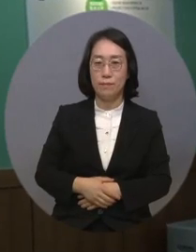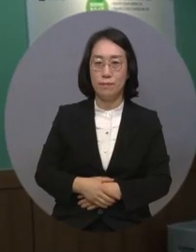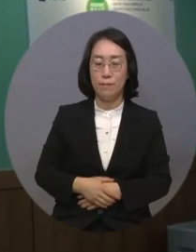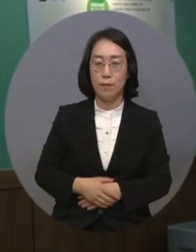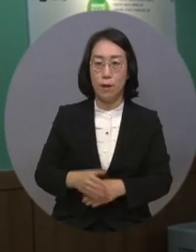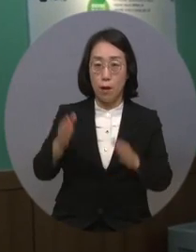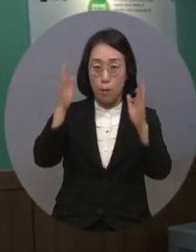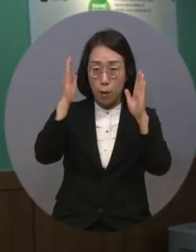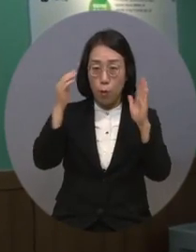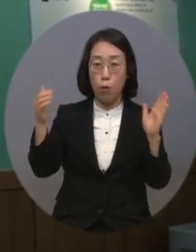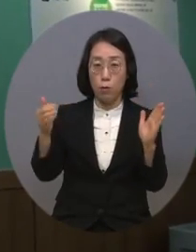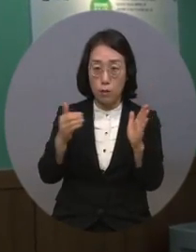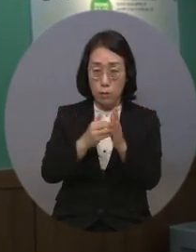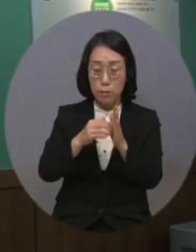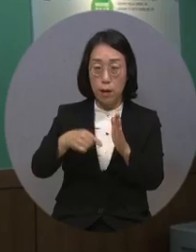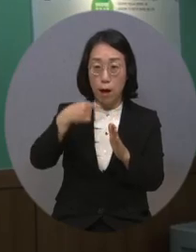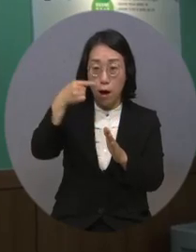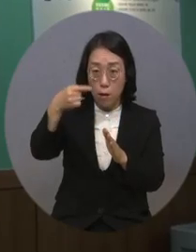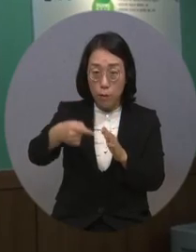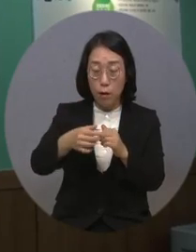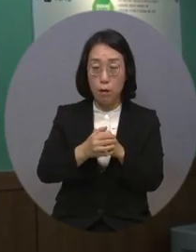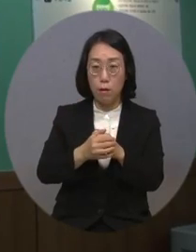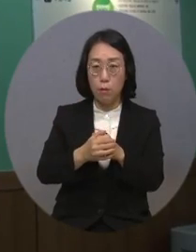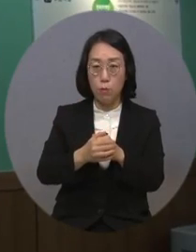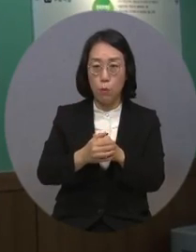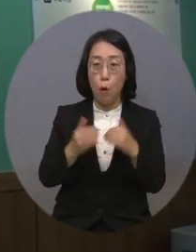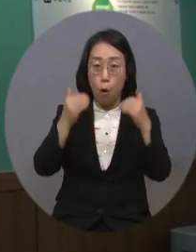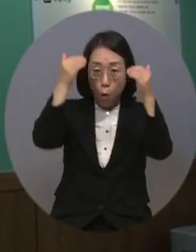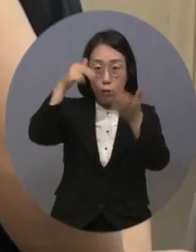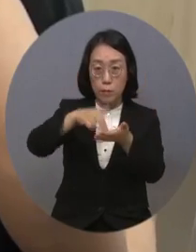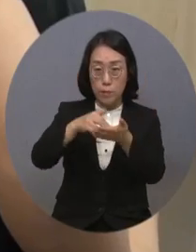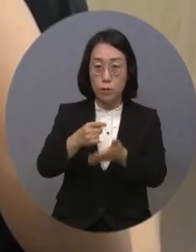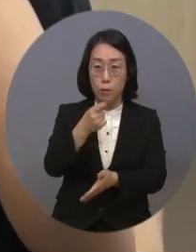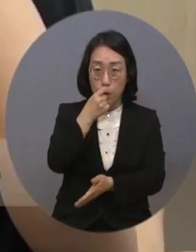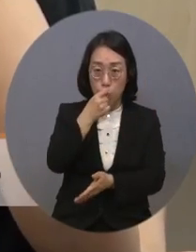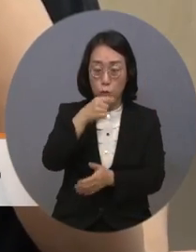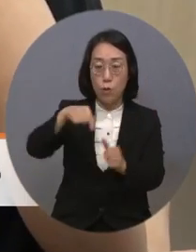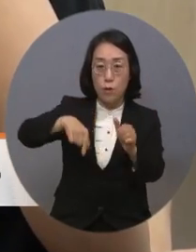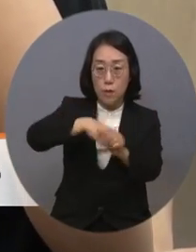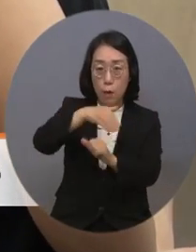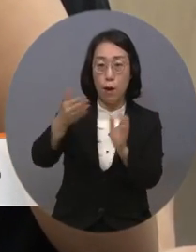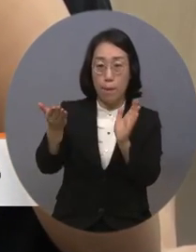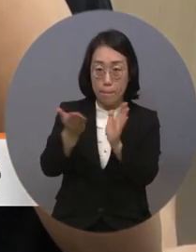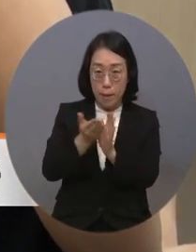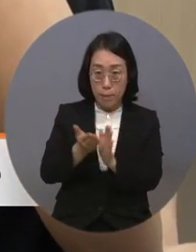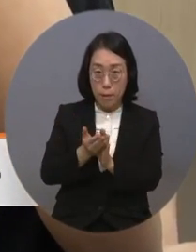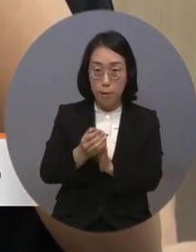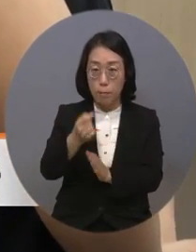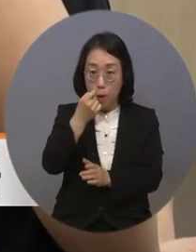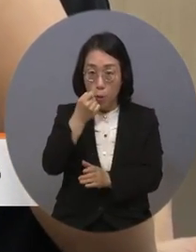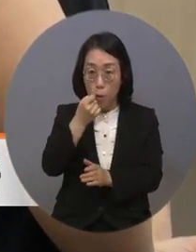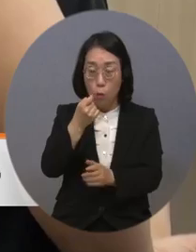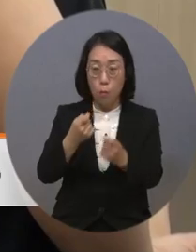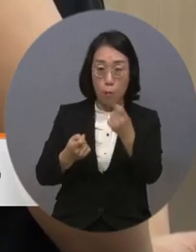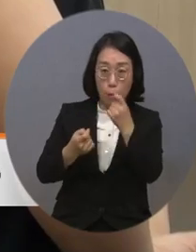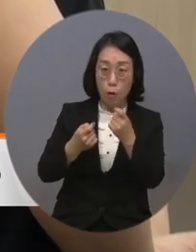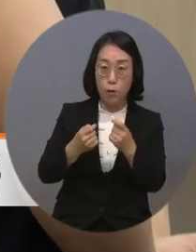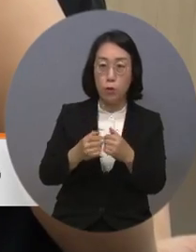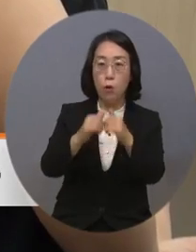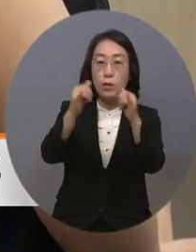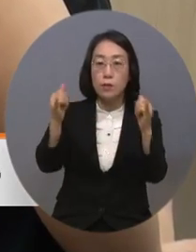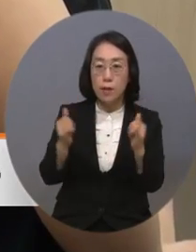이후 성인 발달장애인 개개인의 욕구와 특성에 맞는 맞춤형 교육을 통해 이들의 사회